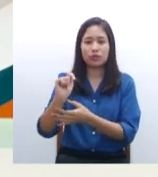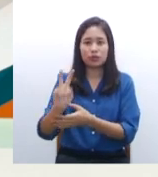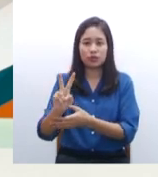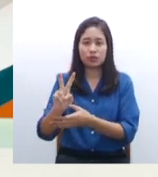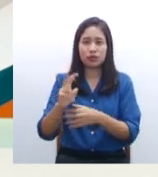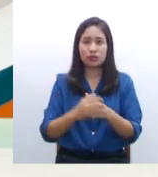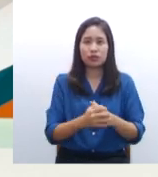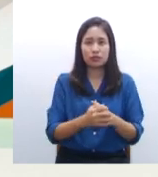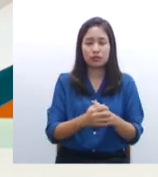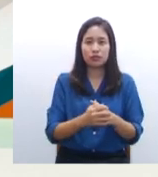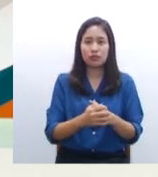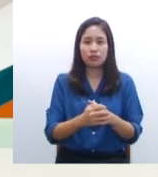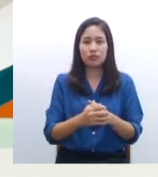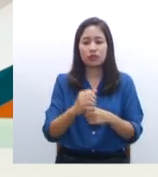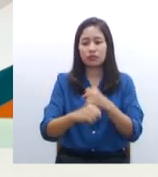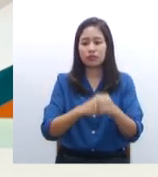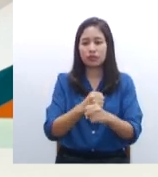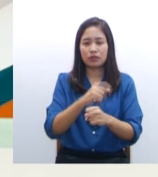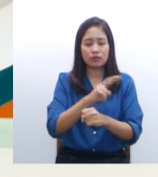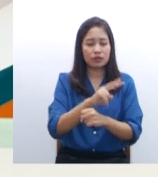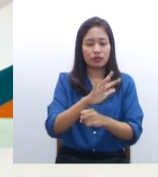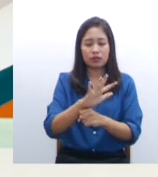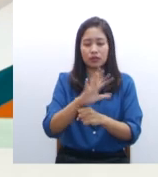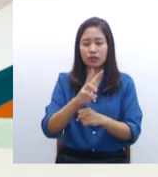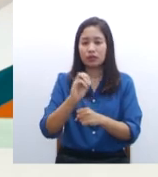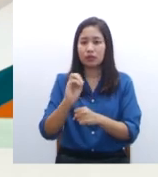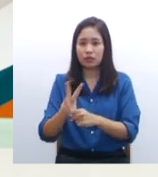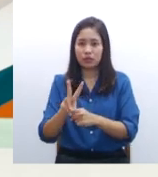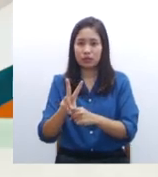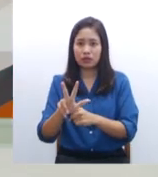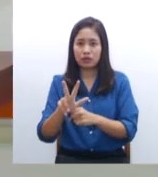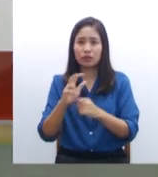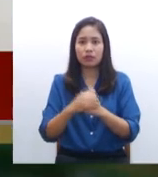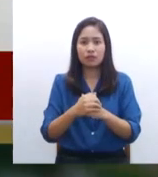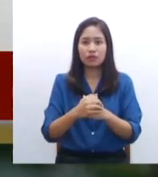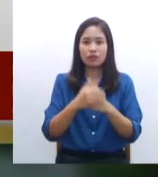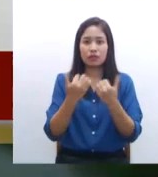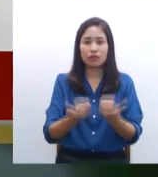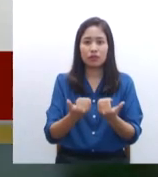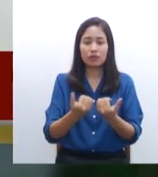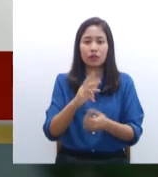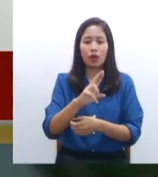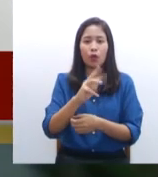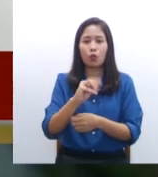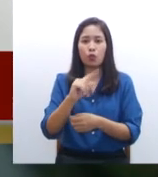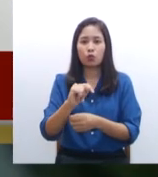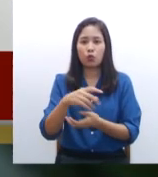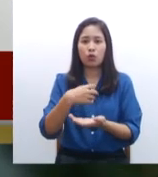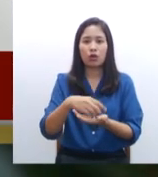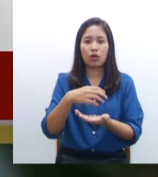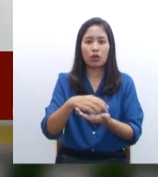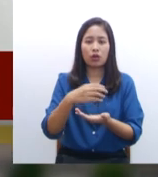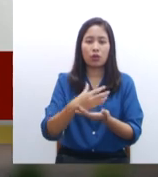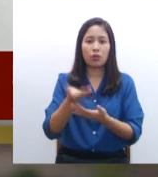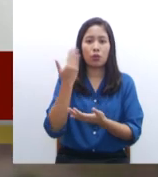การศึกษาขั้นพื้นฐานปีการศึกษา2563ด้วยคณะรัฐมนตรีในคราวประชุมเมื่อวันที่25พฤศจิก